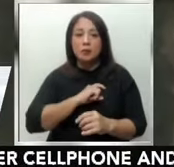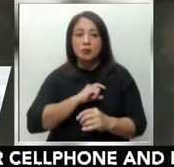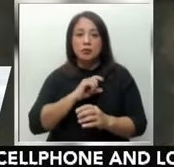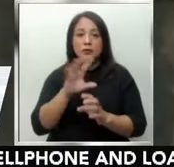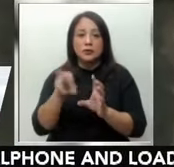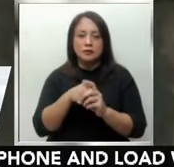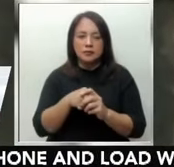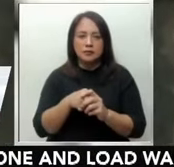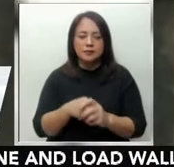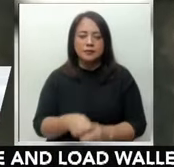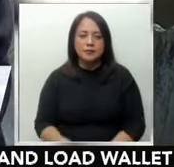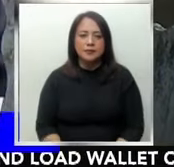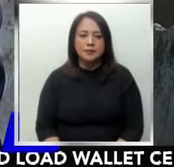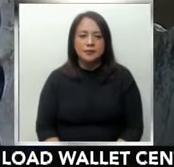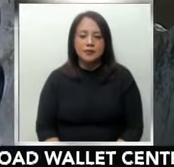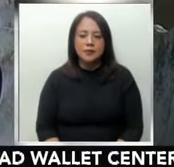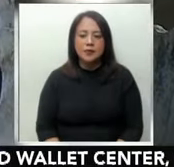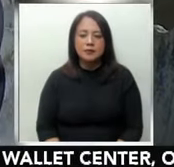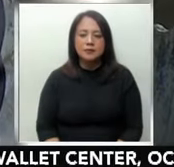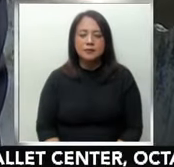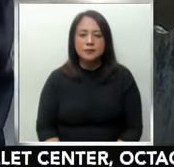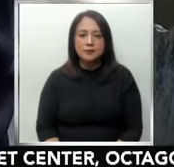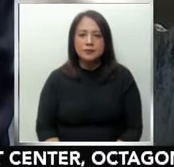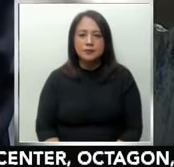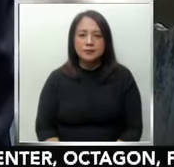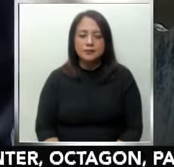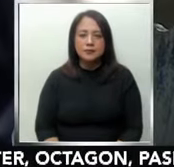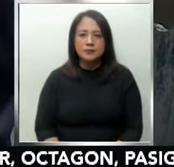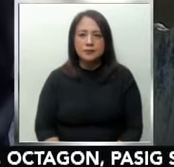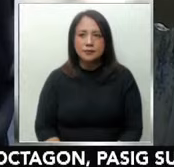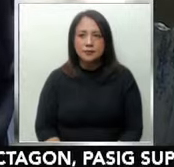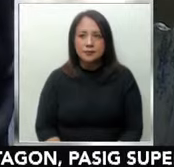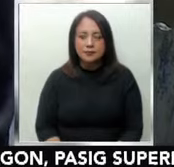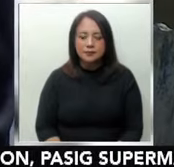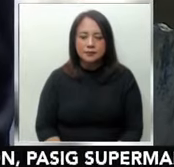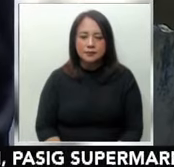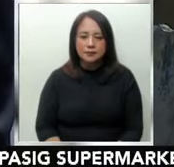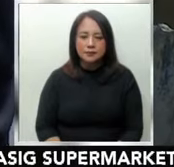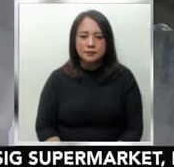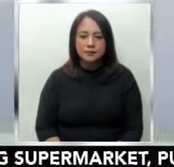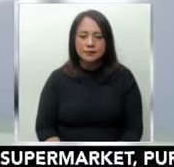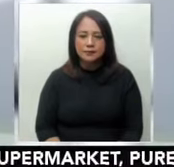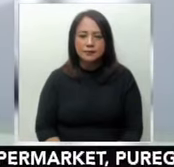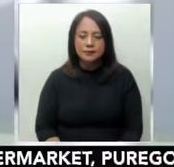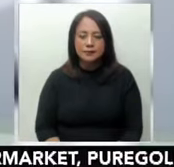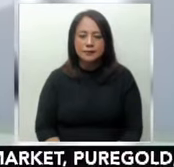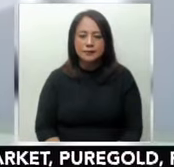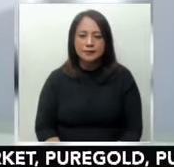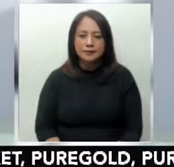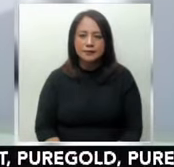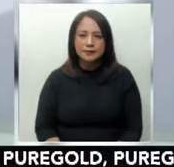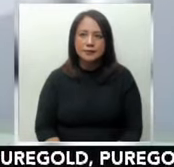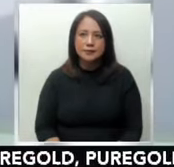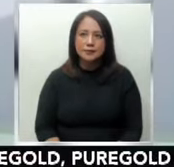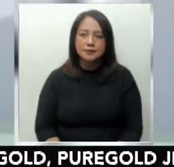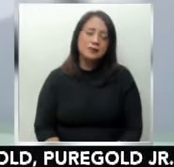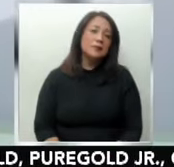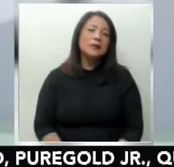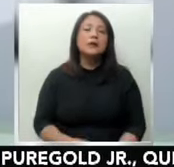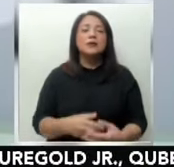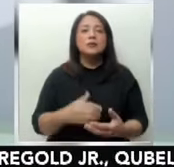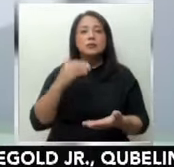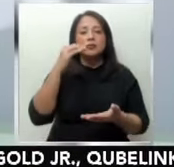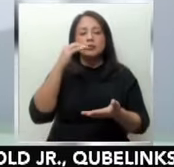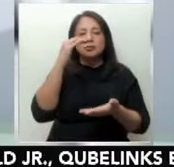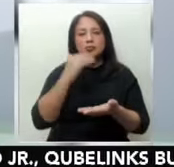sa G integrated news Emil Sumangil nakatutok 24 Oras May bawas presyo sa